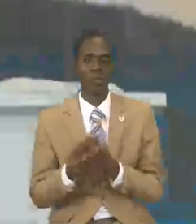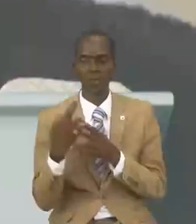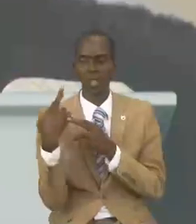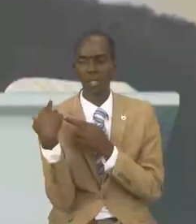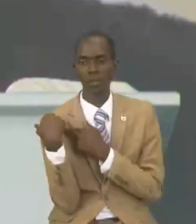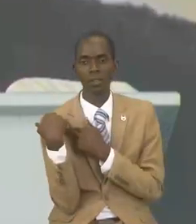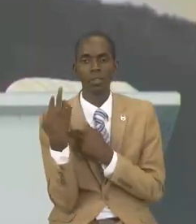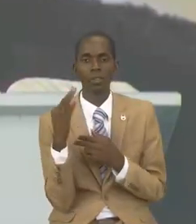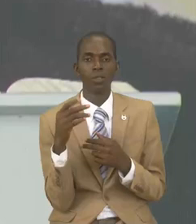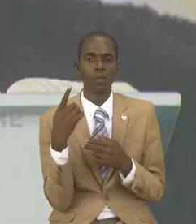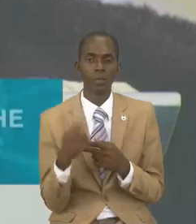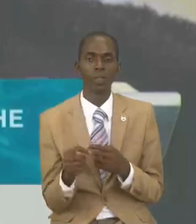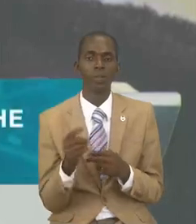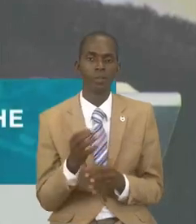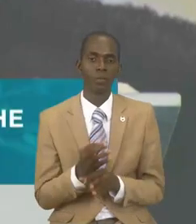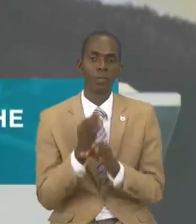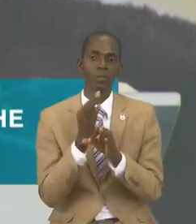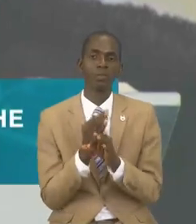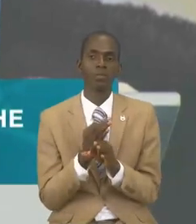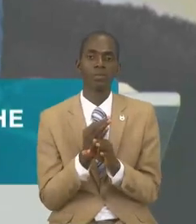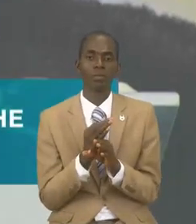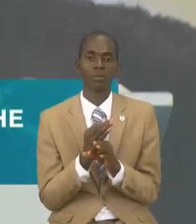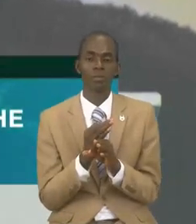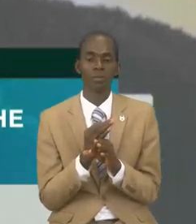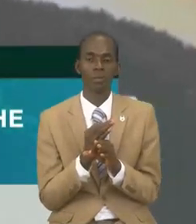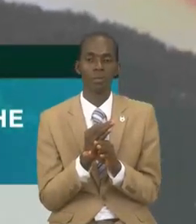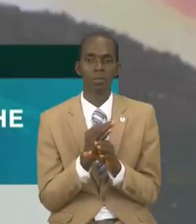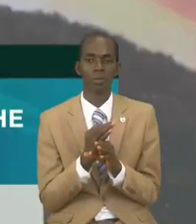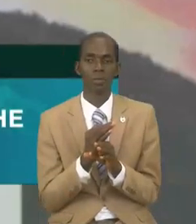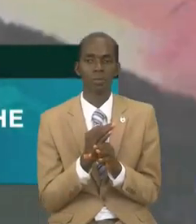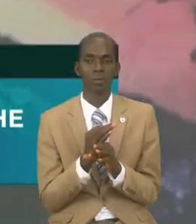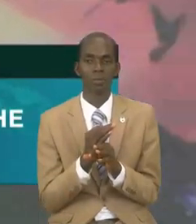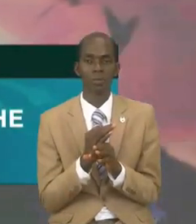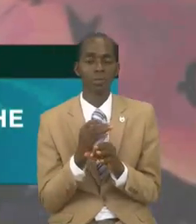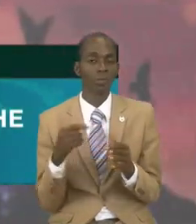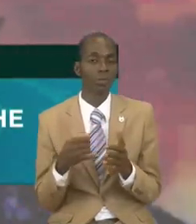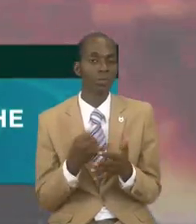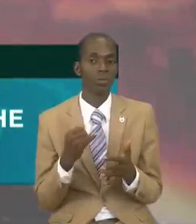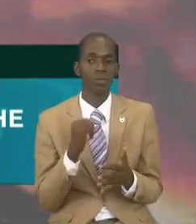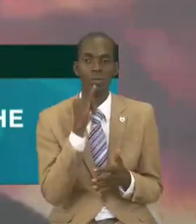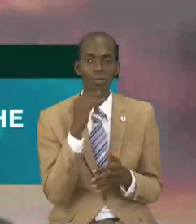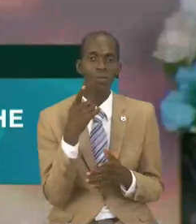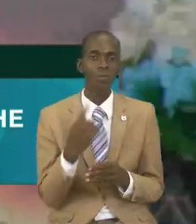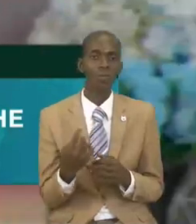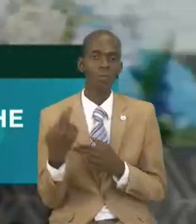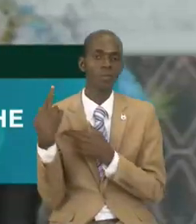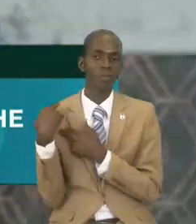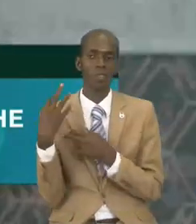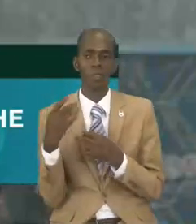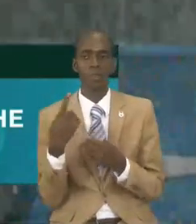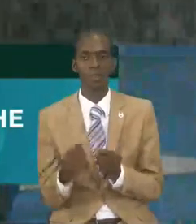les responsabilités pour le fidèle, pour la résurrection. Les responsabilités du fidèle